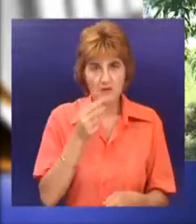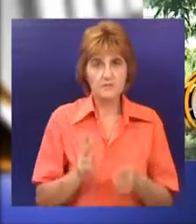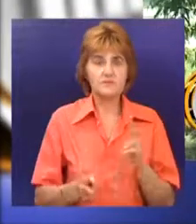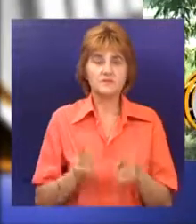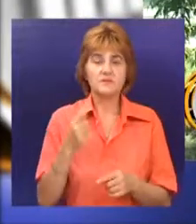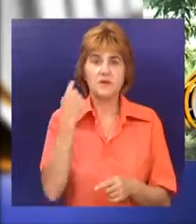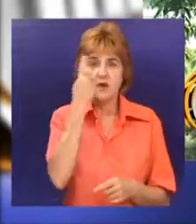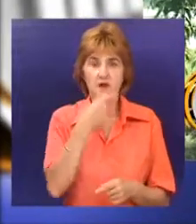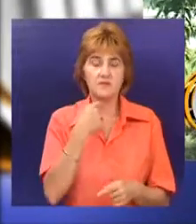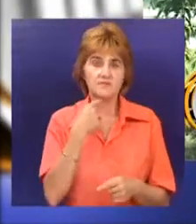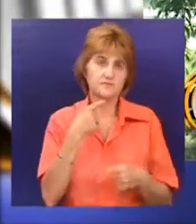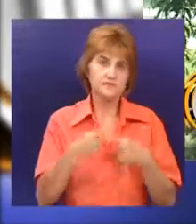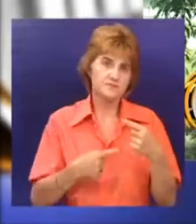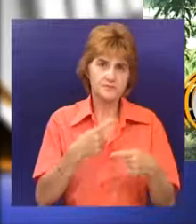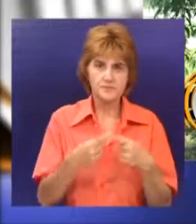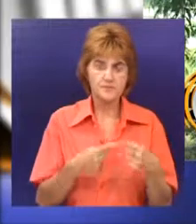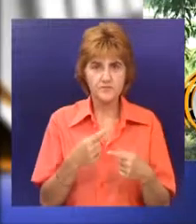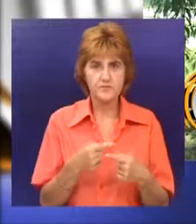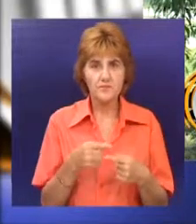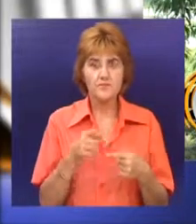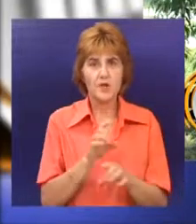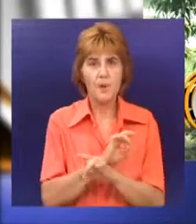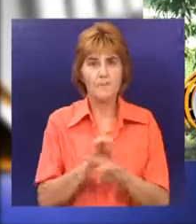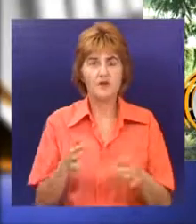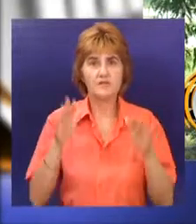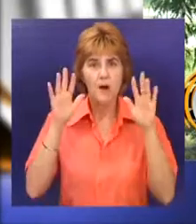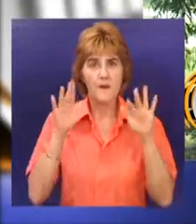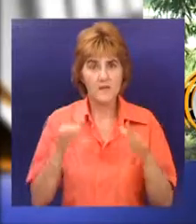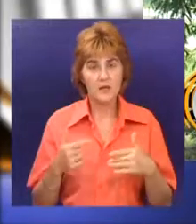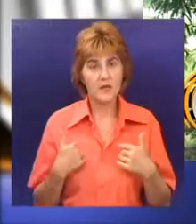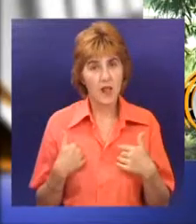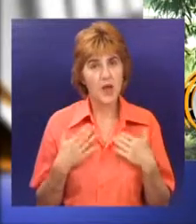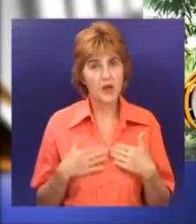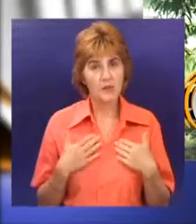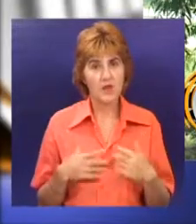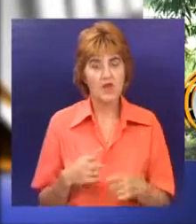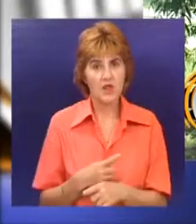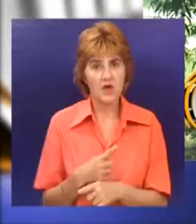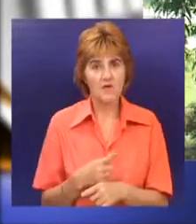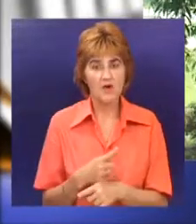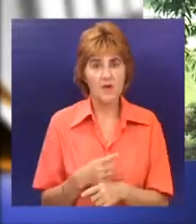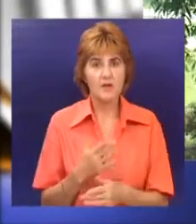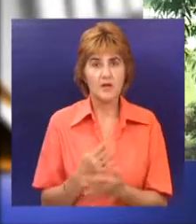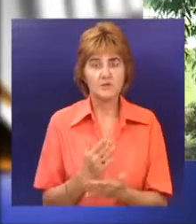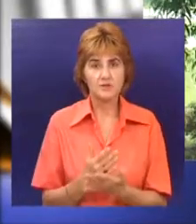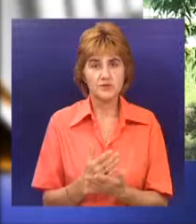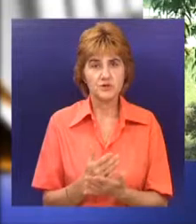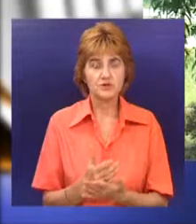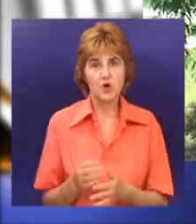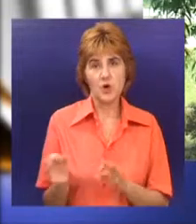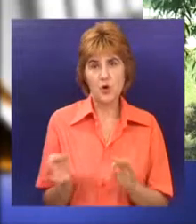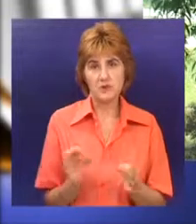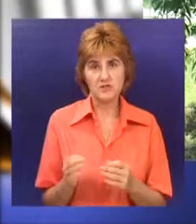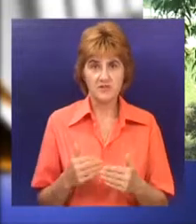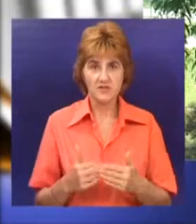izgleda, ovo promenjivo i uglavnom bez većih padavina, ali prijatno vreme će ostati one naredne nedelje, tako da